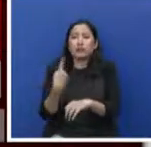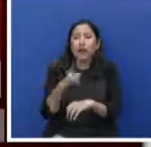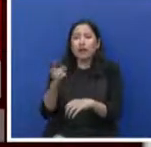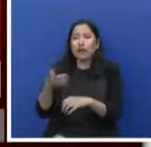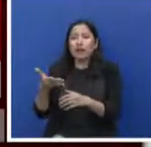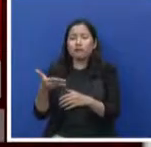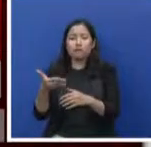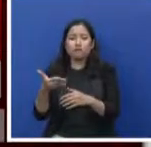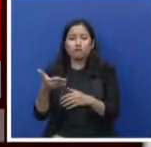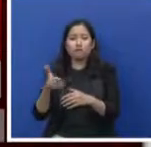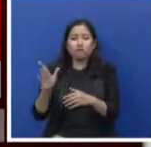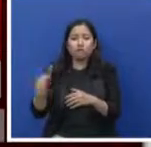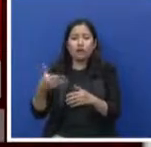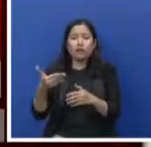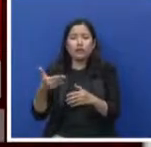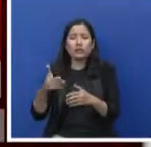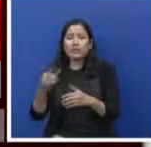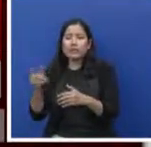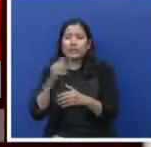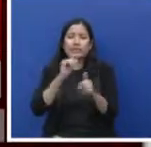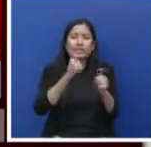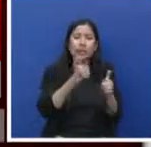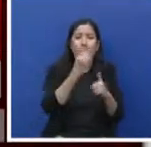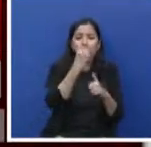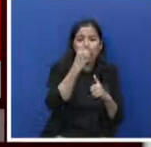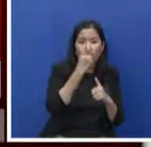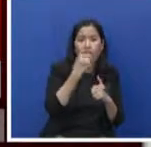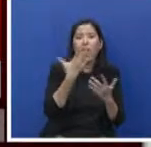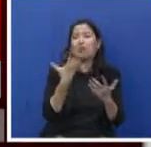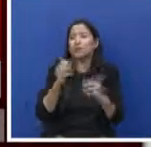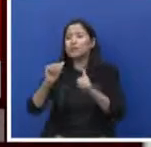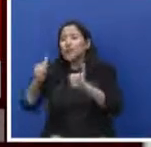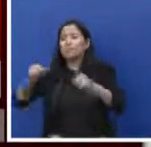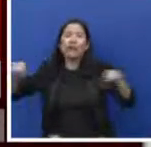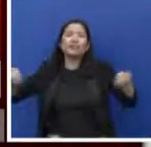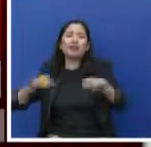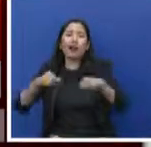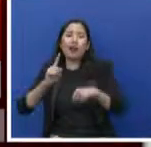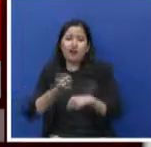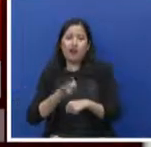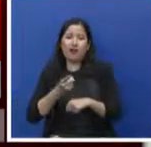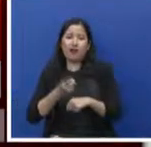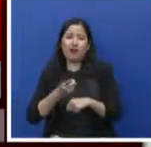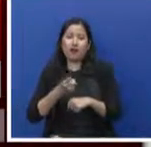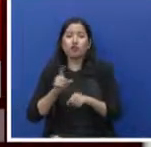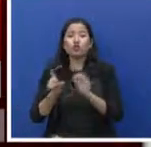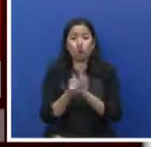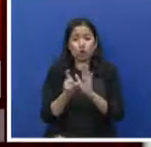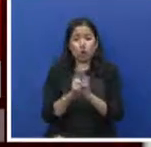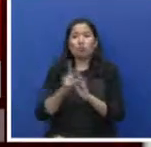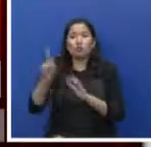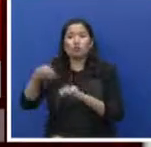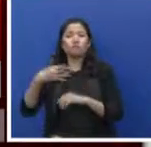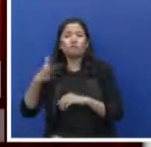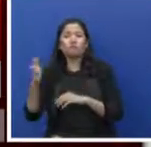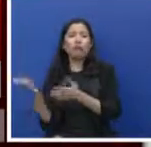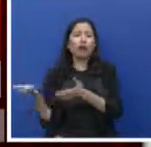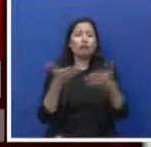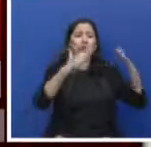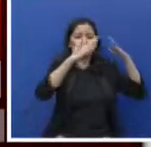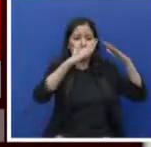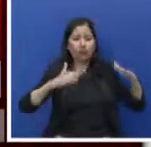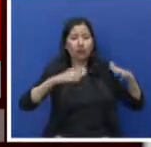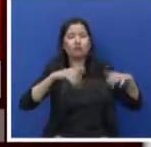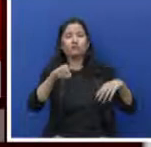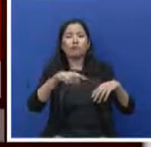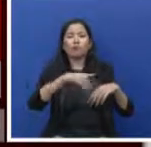antar kami dengan bukan hanya siap makan, akan tetapi juga siap masak. Yang artinya bisa dimasak bersama-sama keluarga di rumah. Kemudian